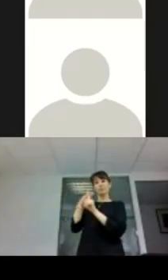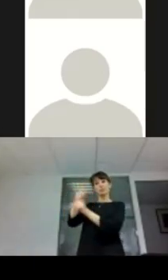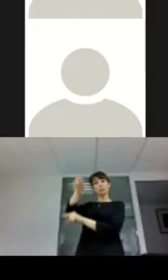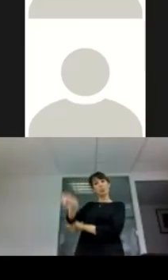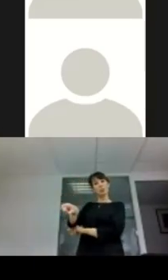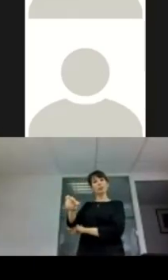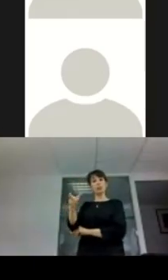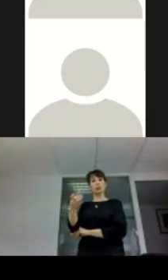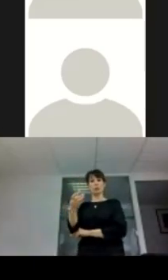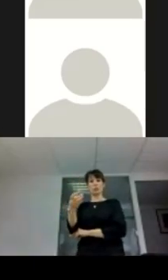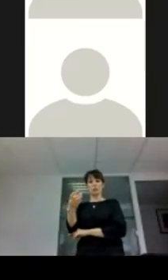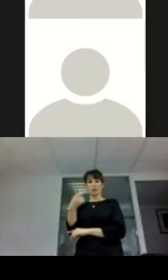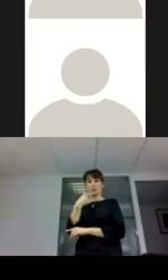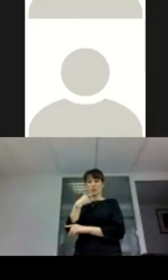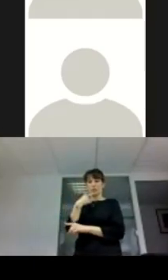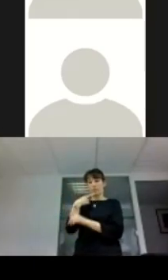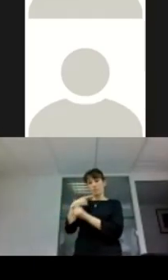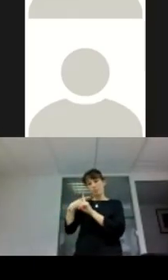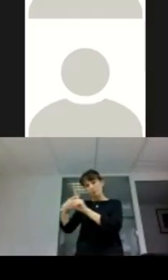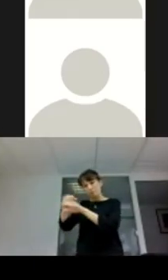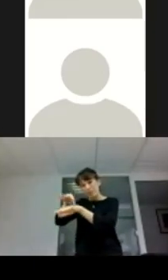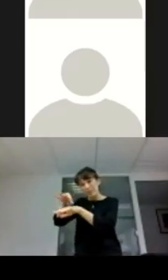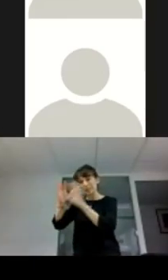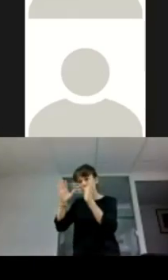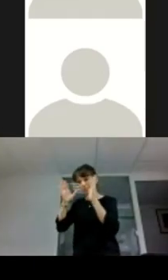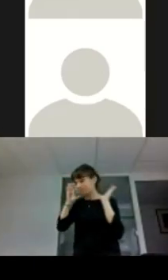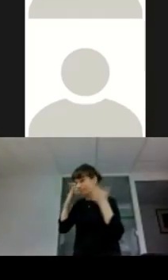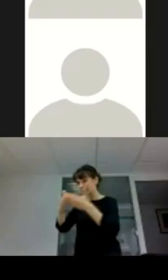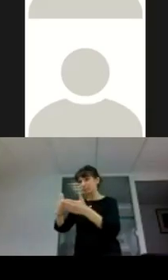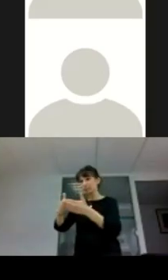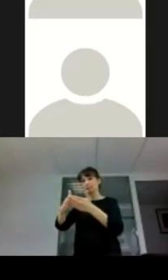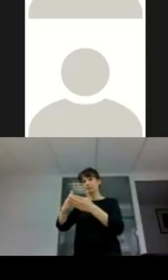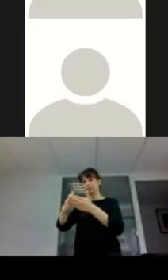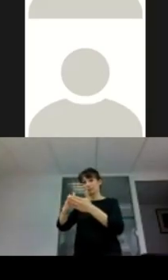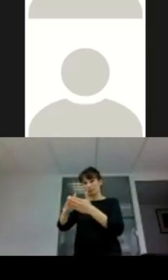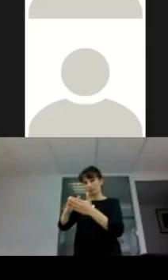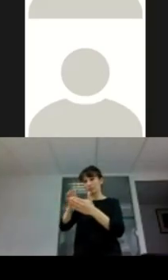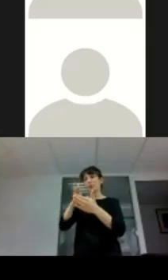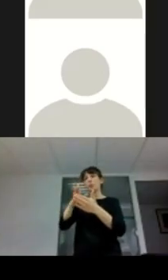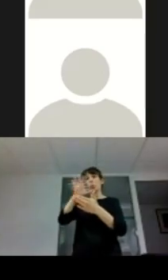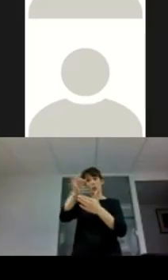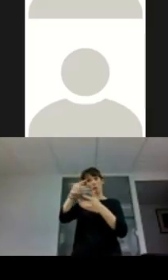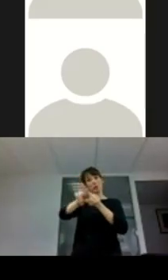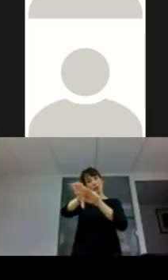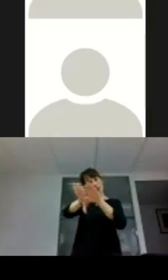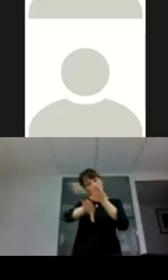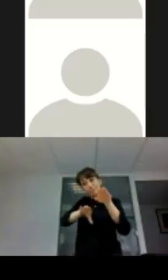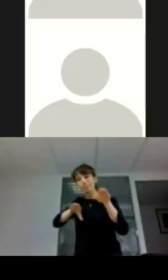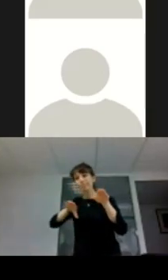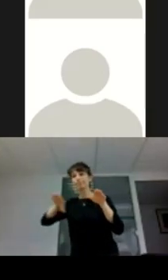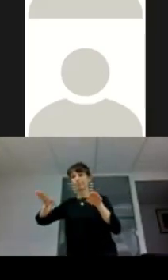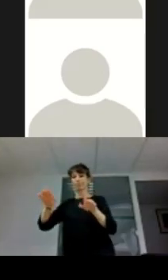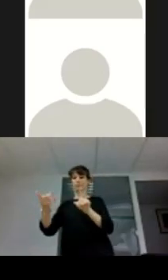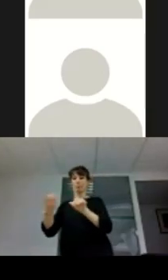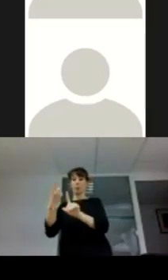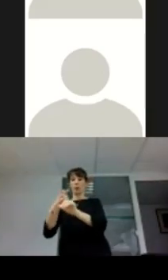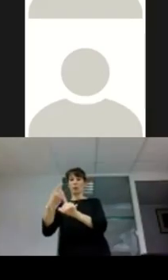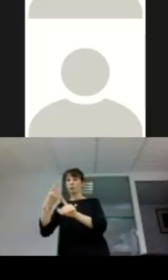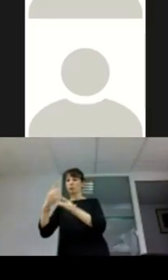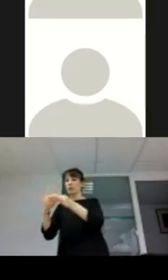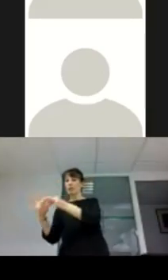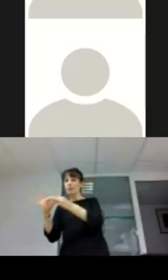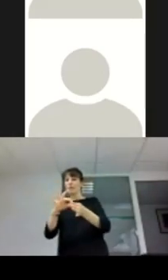soins oncologiques de support. On est basé, centré sur la maladie, de